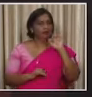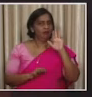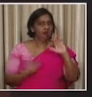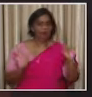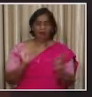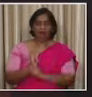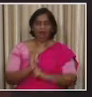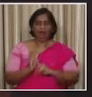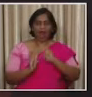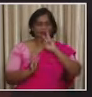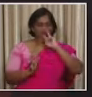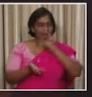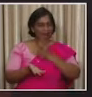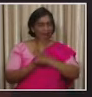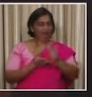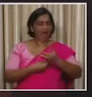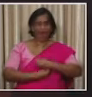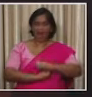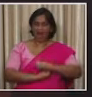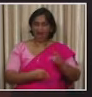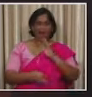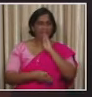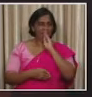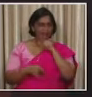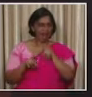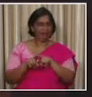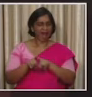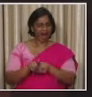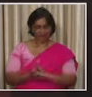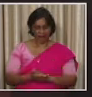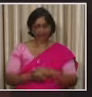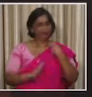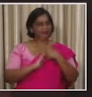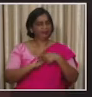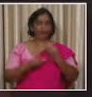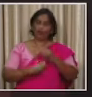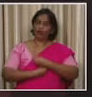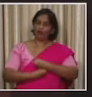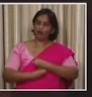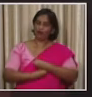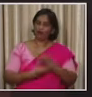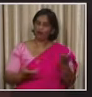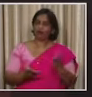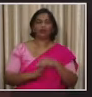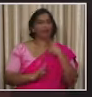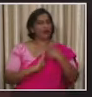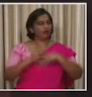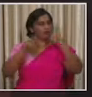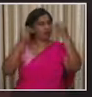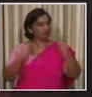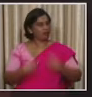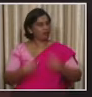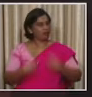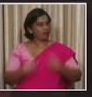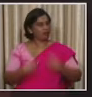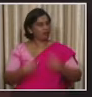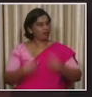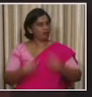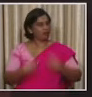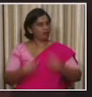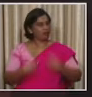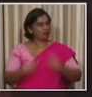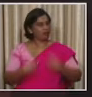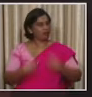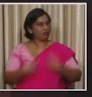69 లక్షక్ మంగ్ములా కరల అతరమం కరల రట వినాశ కరల రటబంకులుత్ కరల